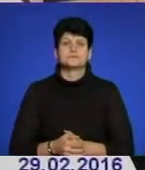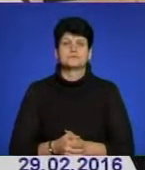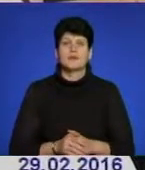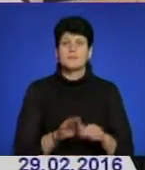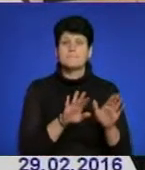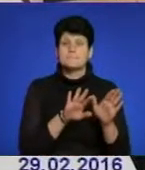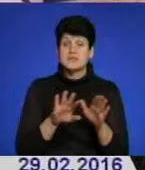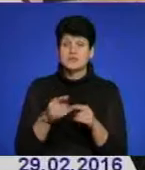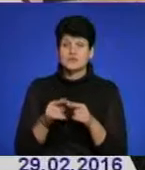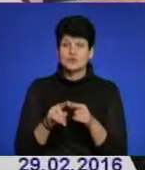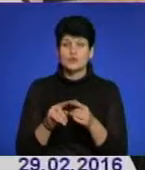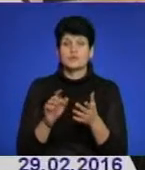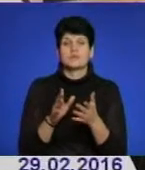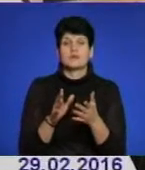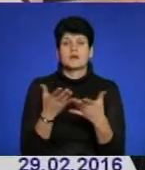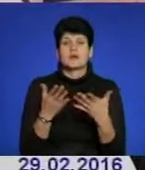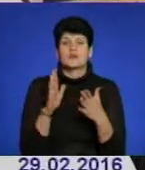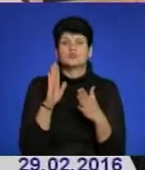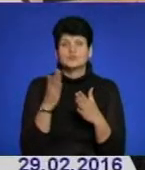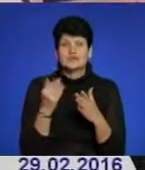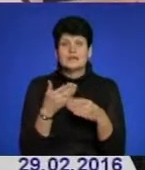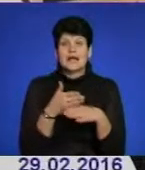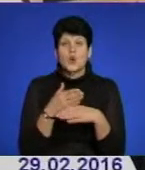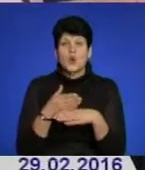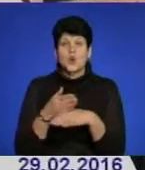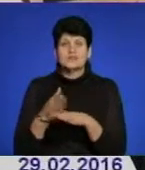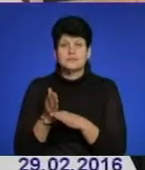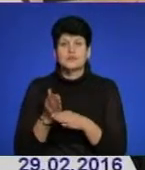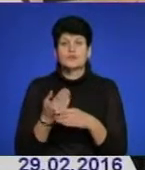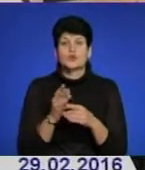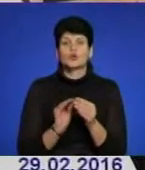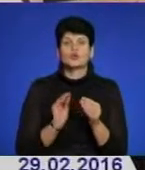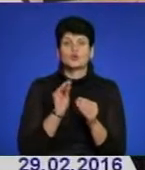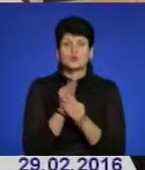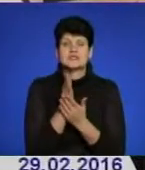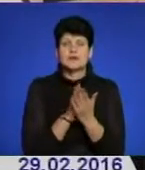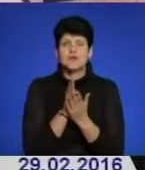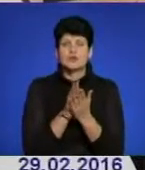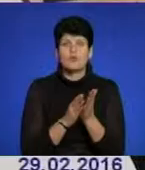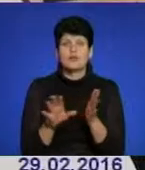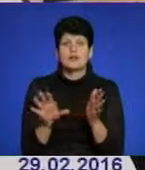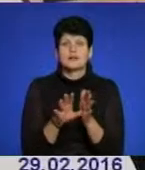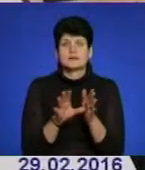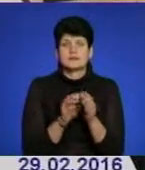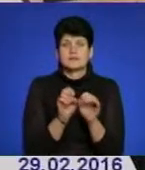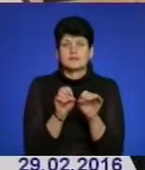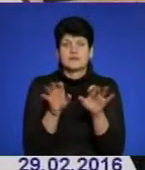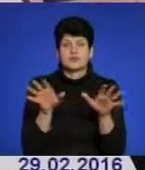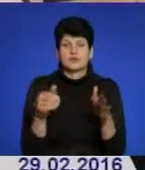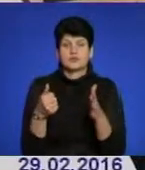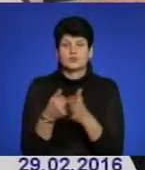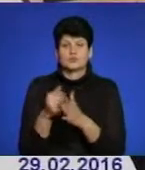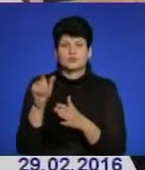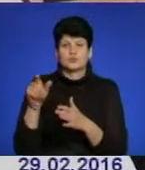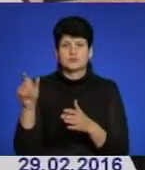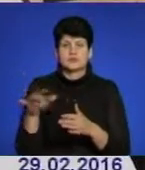Після цього ми розраховуємо роздрібний тариф на електричну енергію, тобто додаються послуги по передачі електричної енергії до кінцевого споживача на